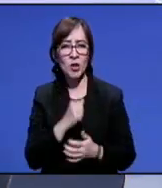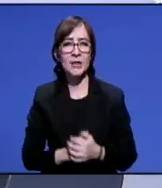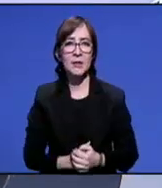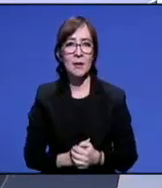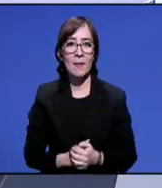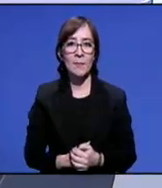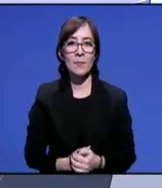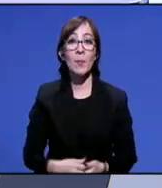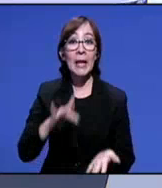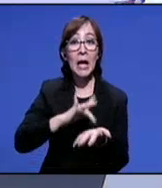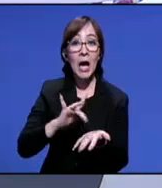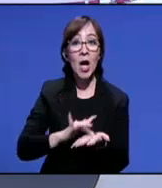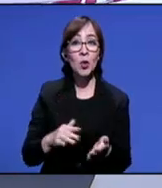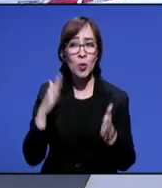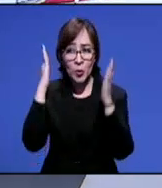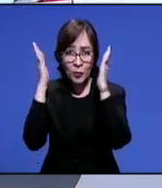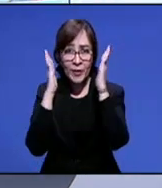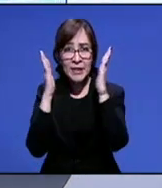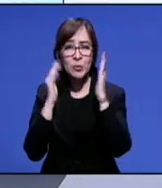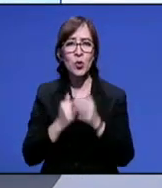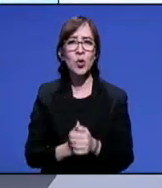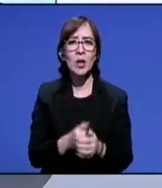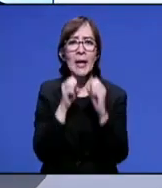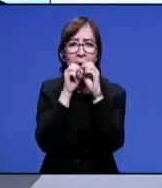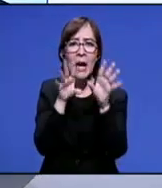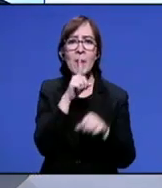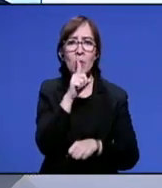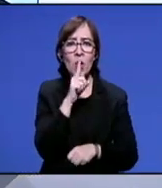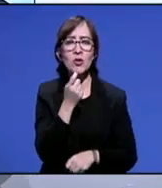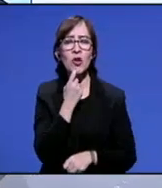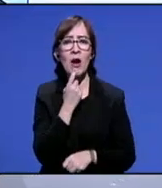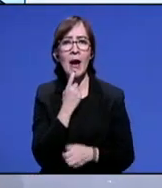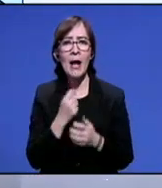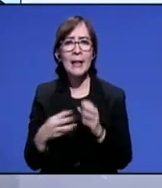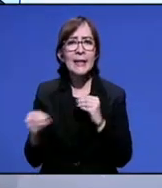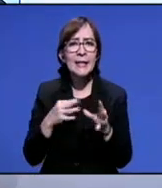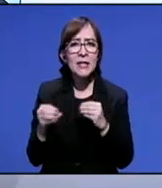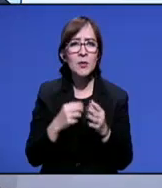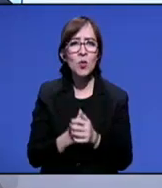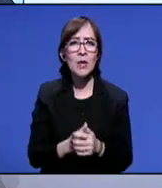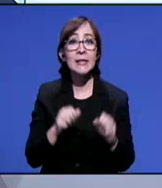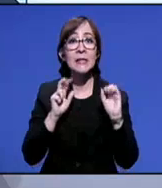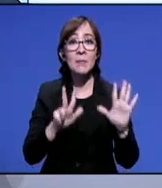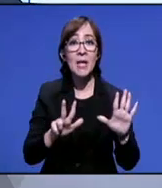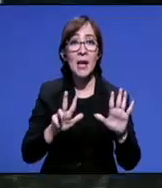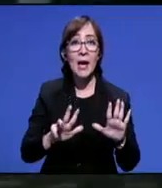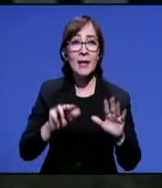Facebook Antonio Banera yang menyebarkan kabar bohong soal peristiwa kerusuhan 98 diringkus Jumat petang.